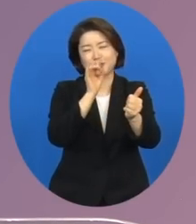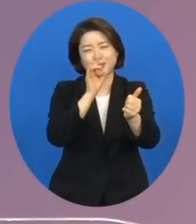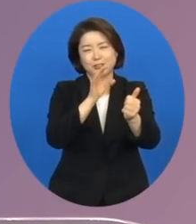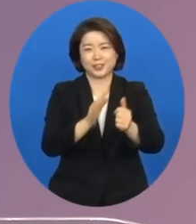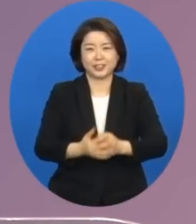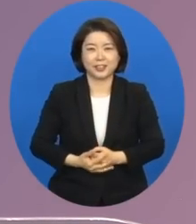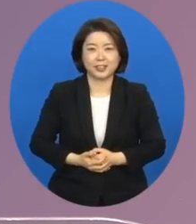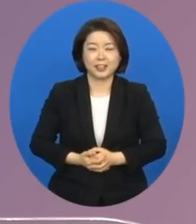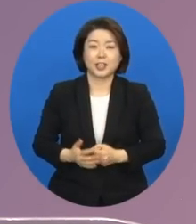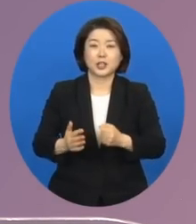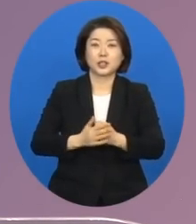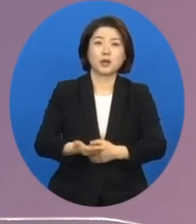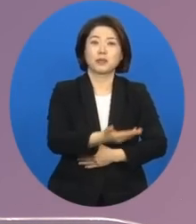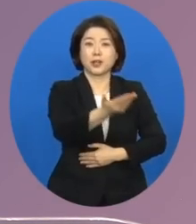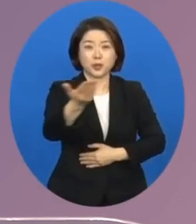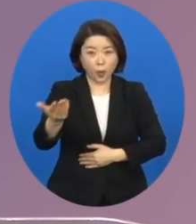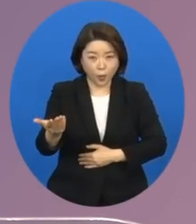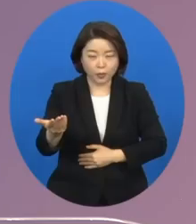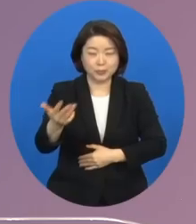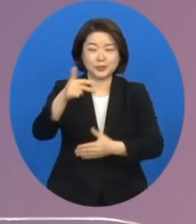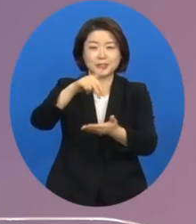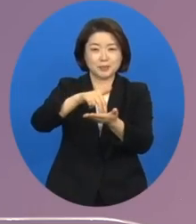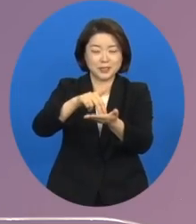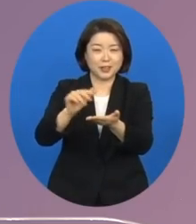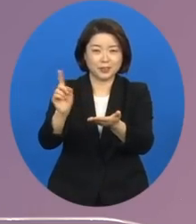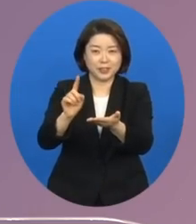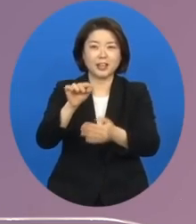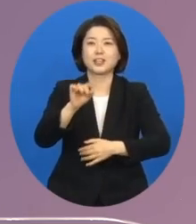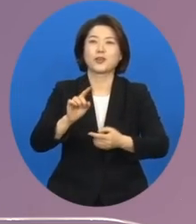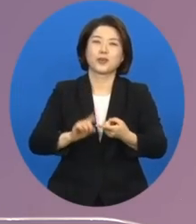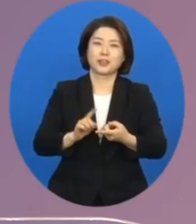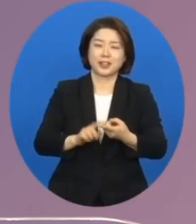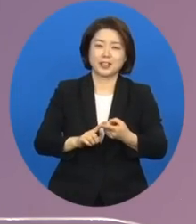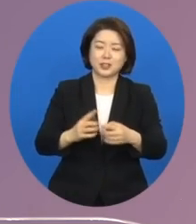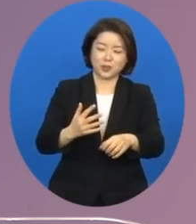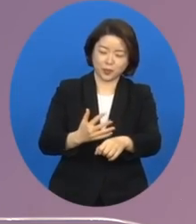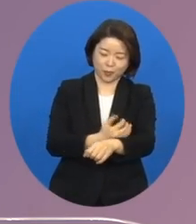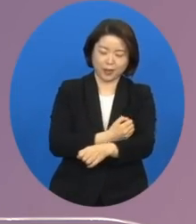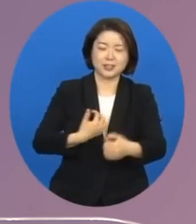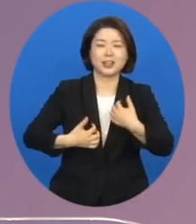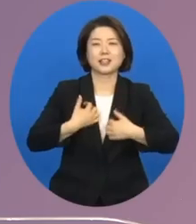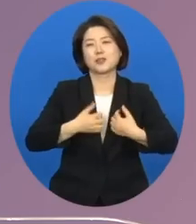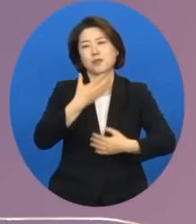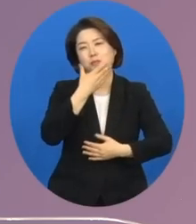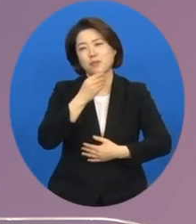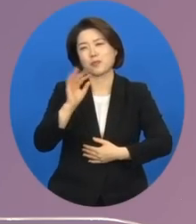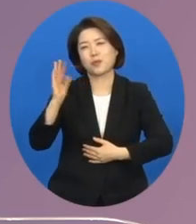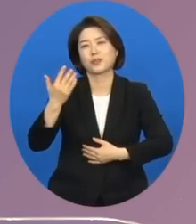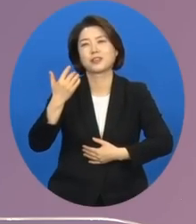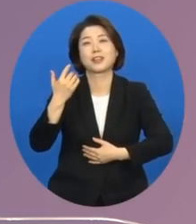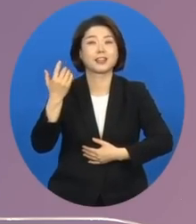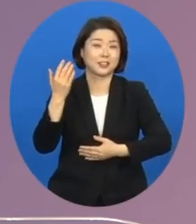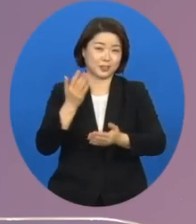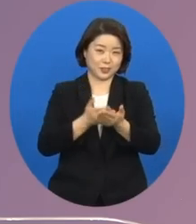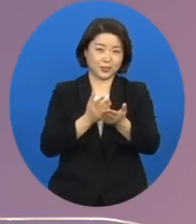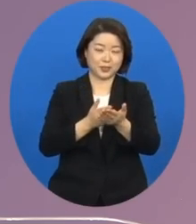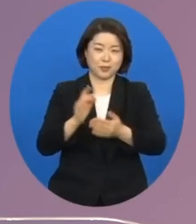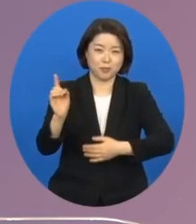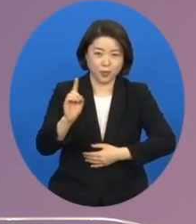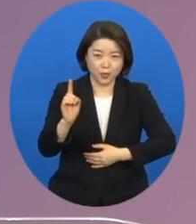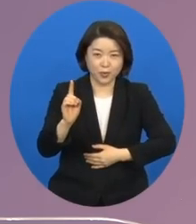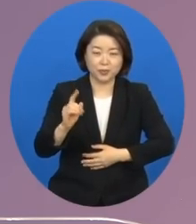그렇기 때문에 여러분 여러분에게는 이와 관련해서 굉장히 기쁜 복된 소식이 있습니다 그것은 다른 것이